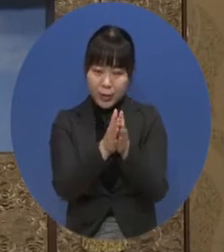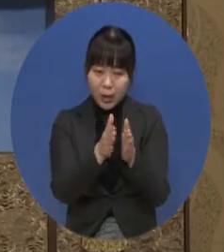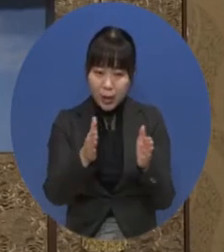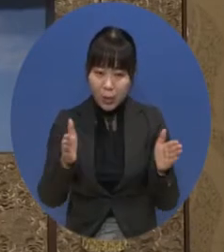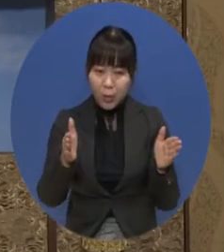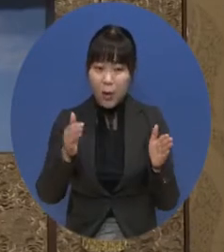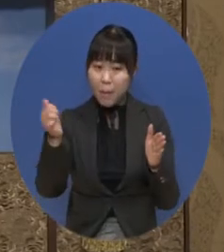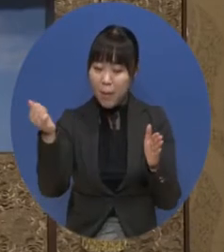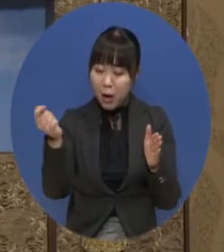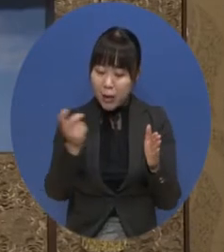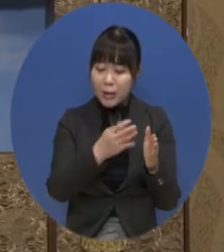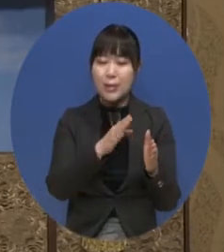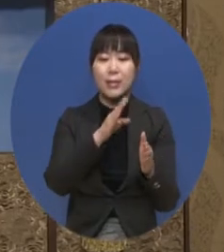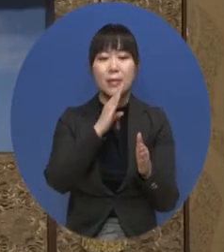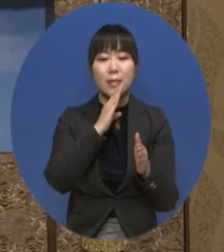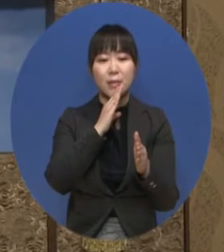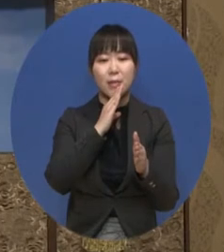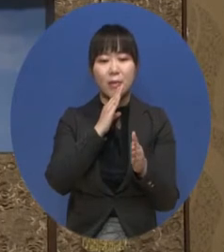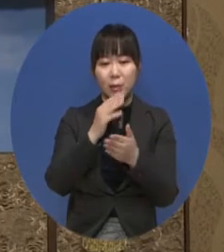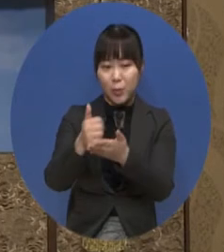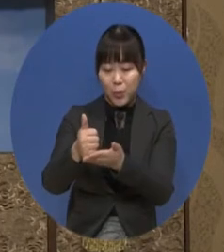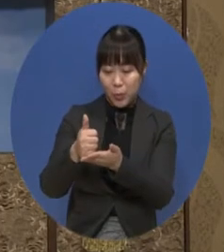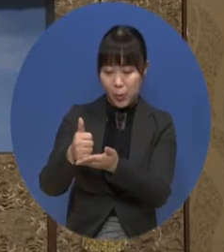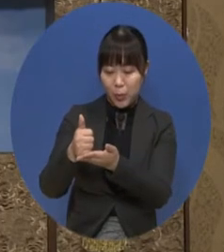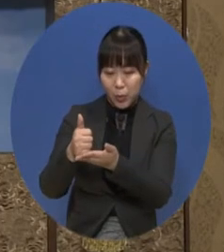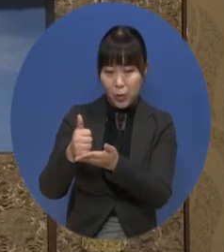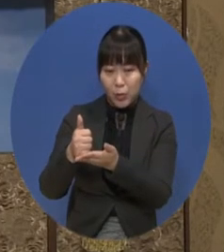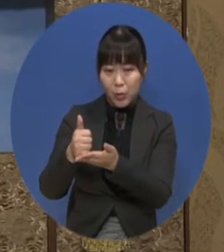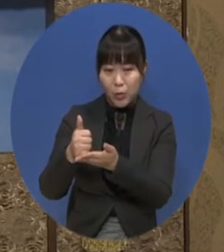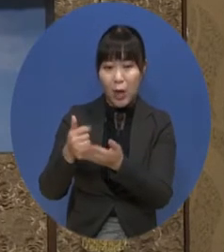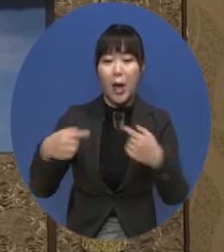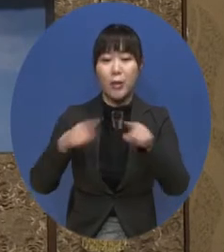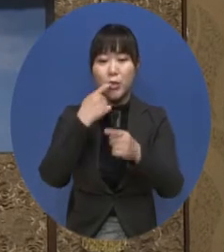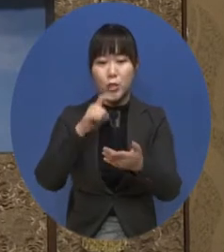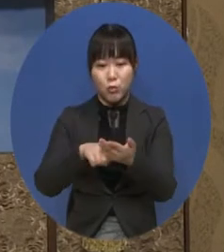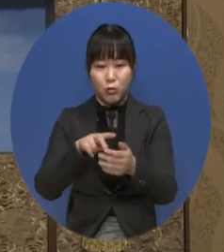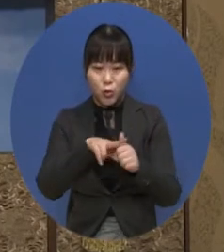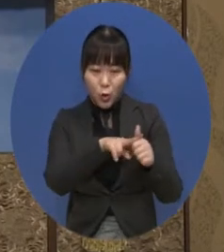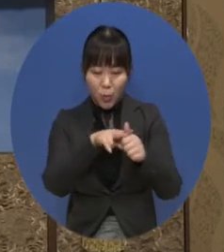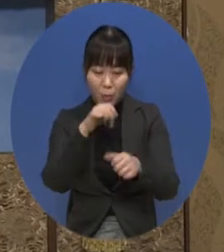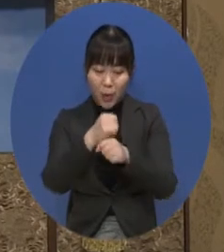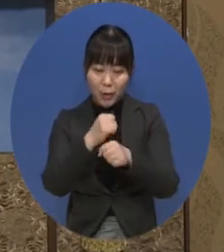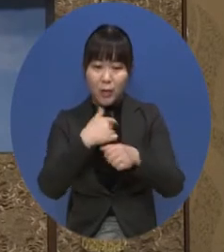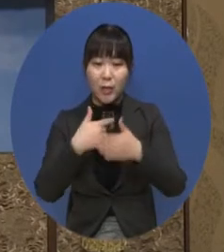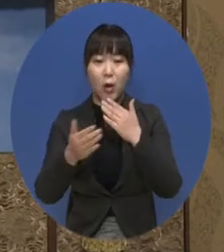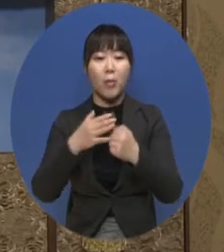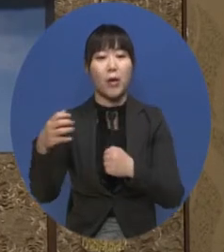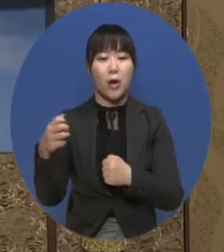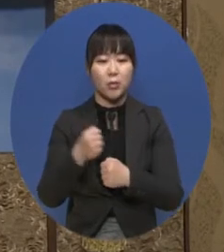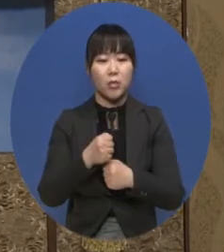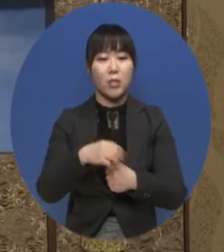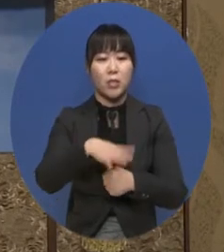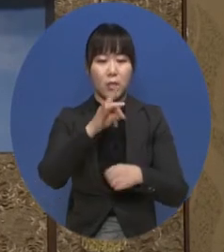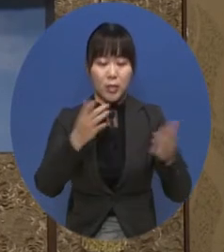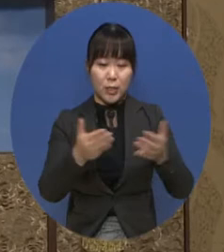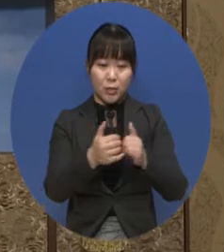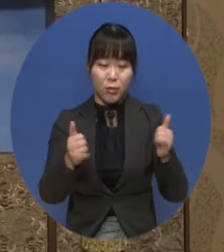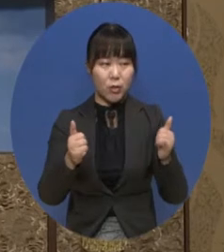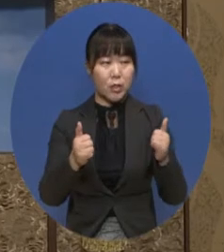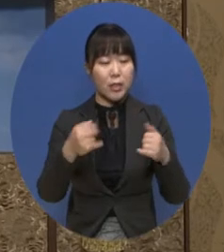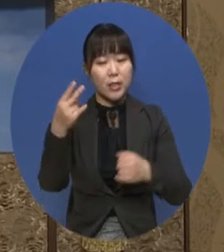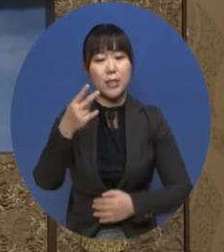시작하고 몇 가지의 이제 실제 고객하고 같이 쉬운 정보를 만드는 경험을 토대로 첫 번째 직원이 이제